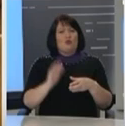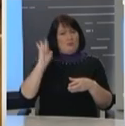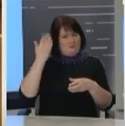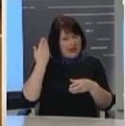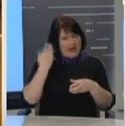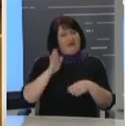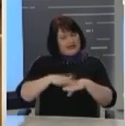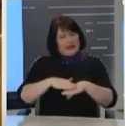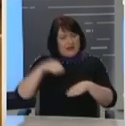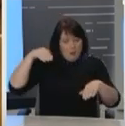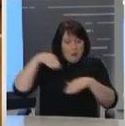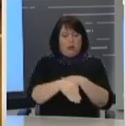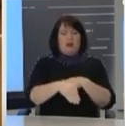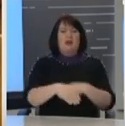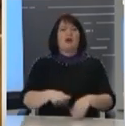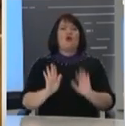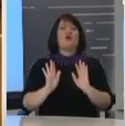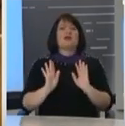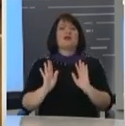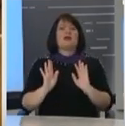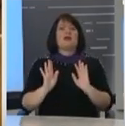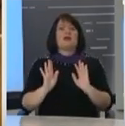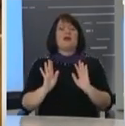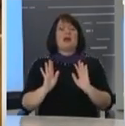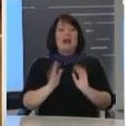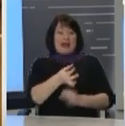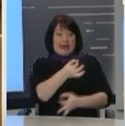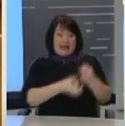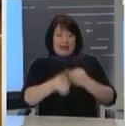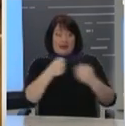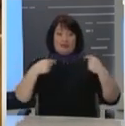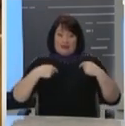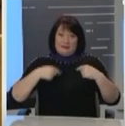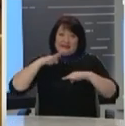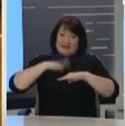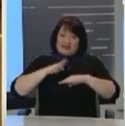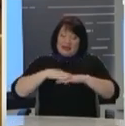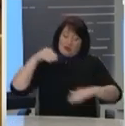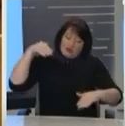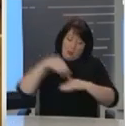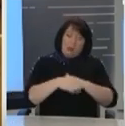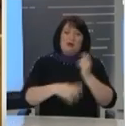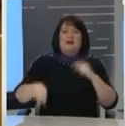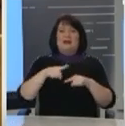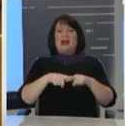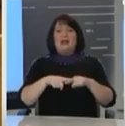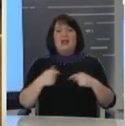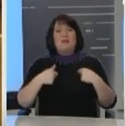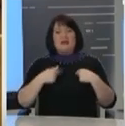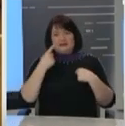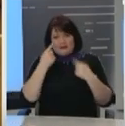βράχια, αλλά έχοντας αυτούς που εσείς είχατε προεξοφλήσει ότι θα την οδηγήσουν στα βράχια και τώρα την οδηγούν σε